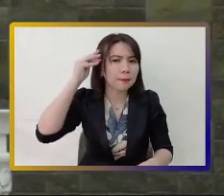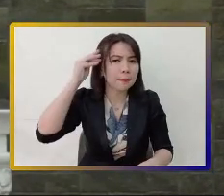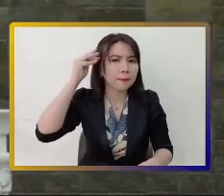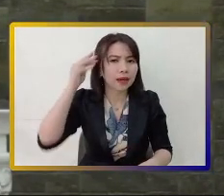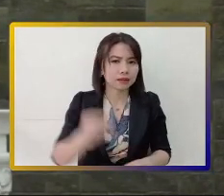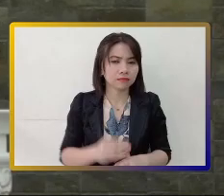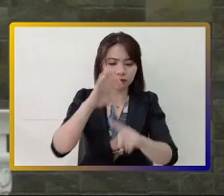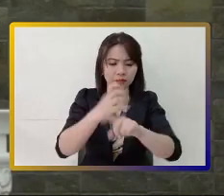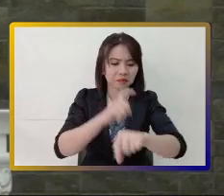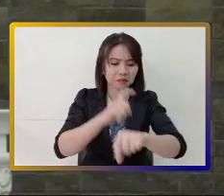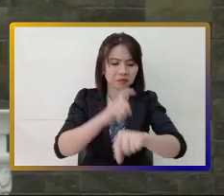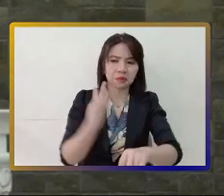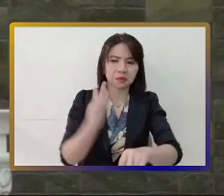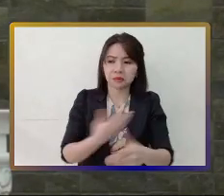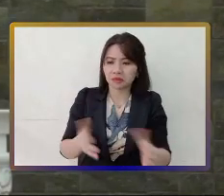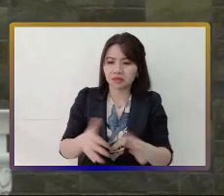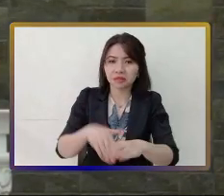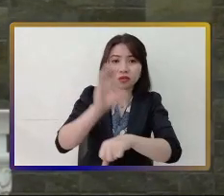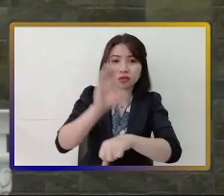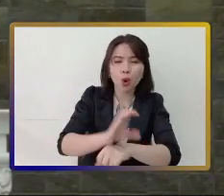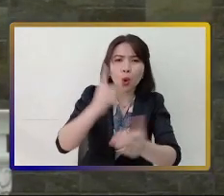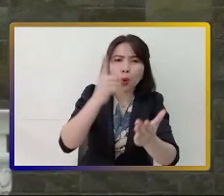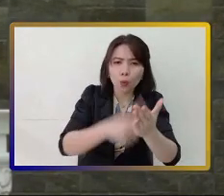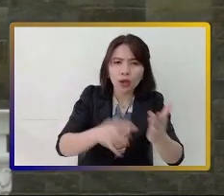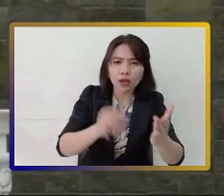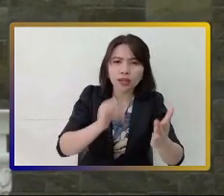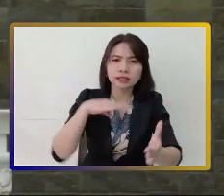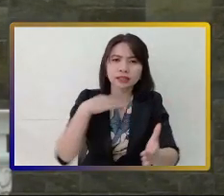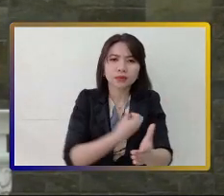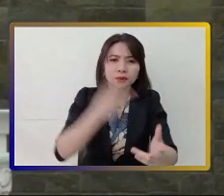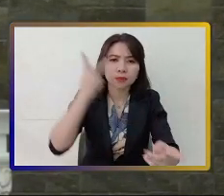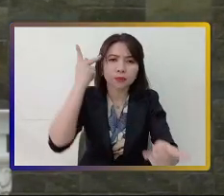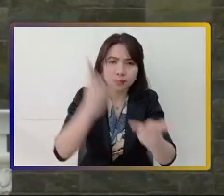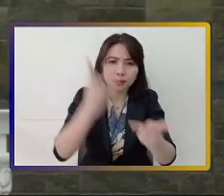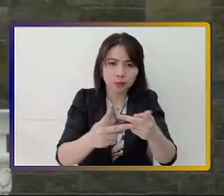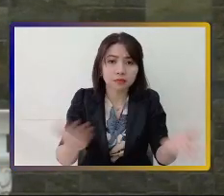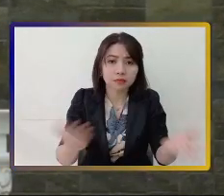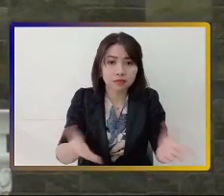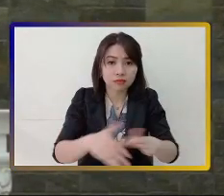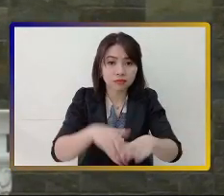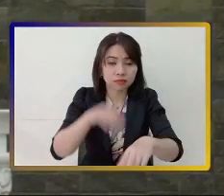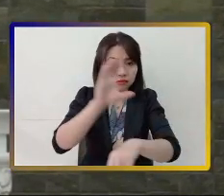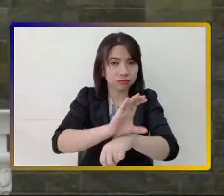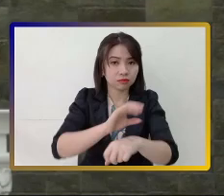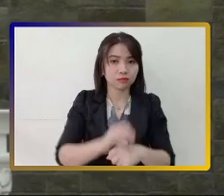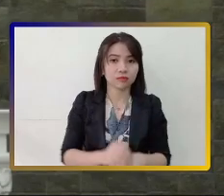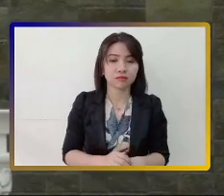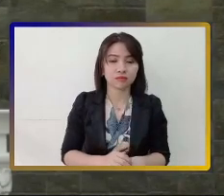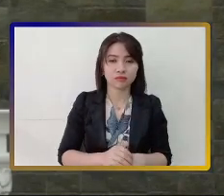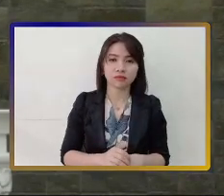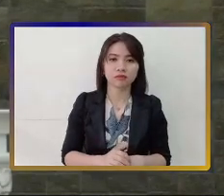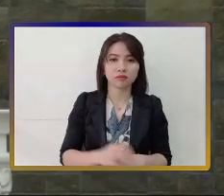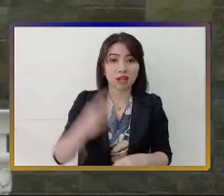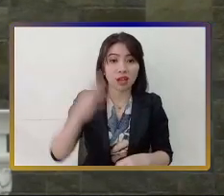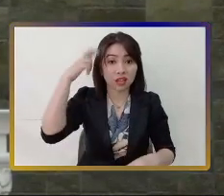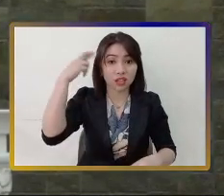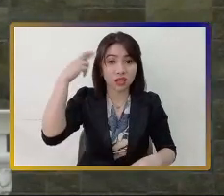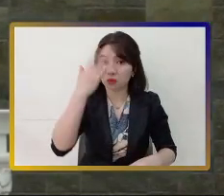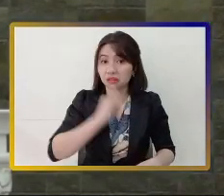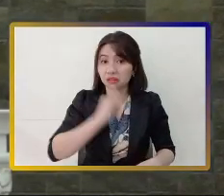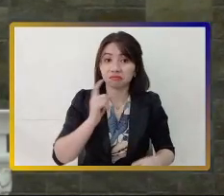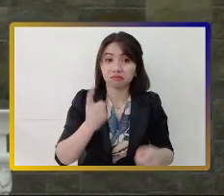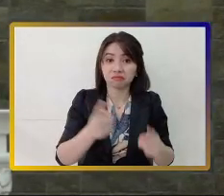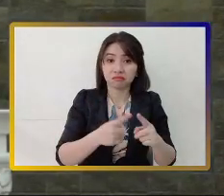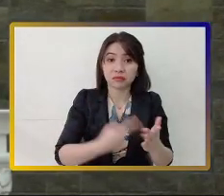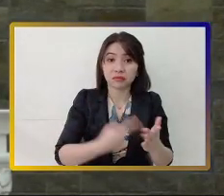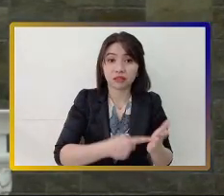nasa isipan po natin ano ang purpose ko sa pagpunta sa church. You see, the reason why I'm saying this, mga kapatid, because